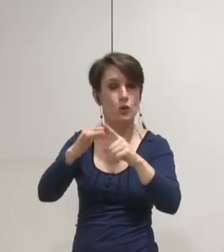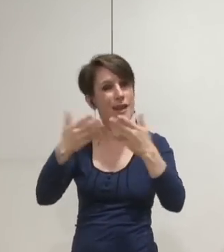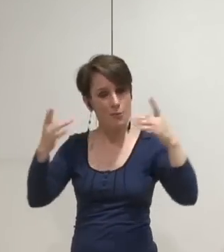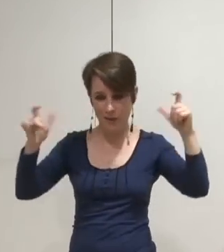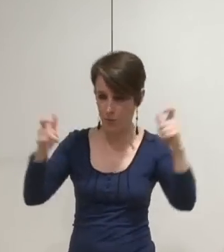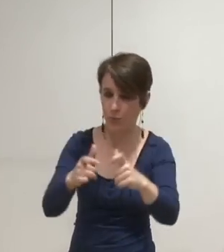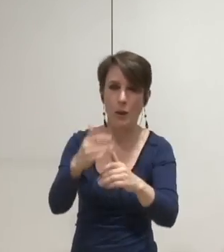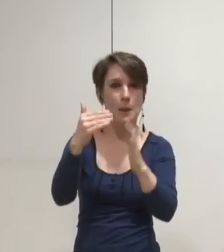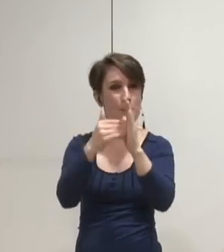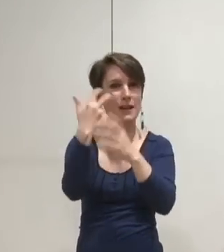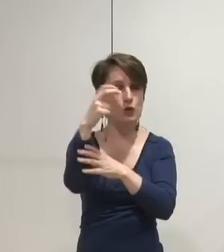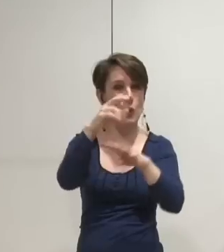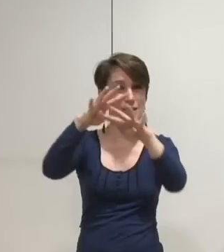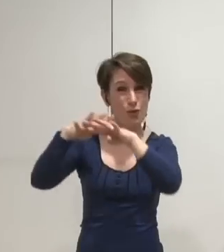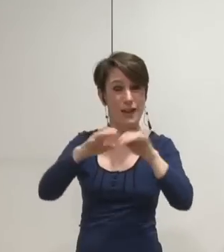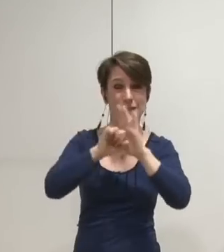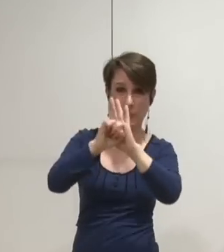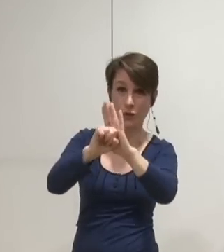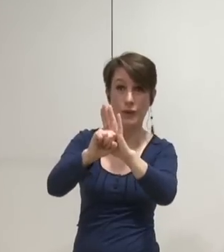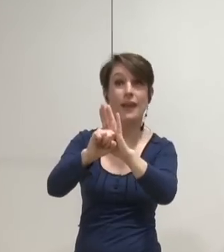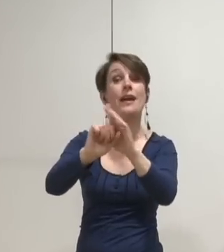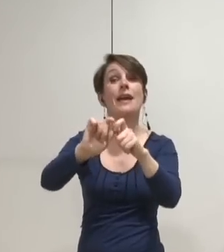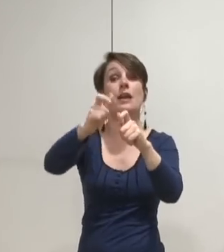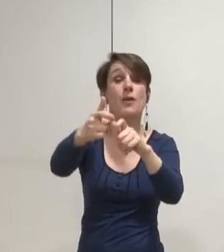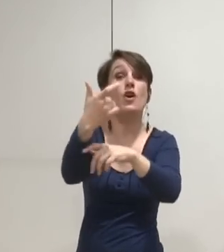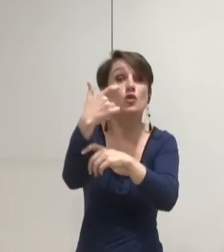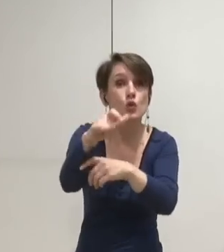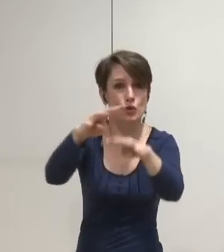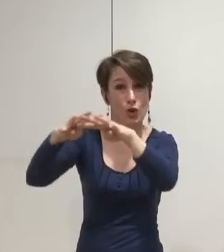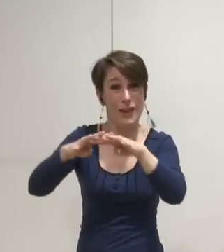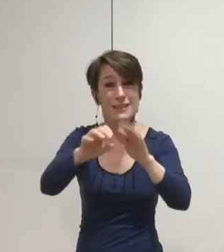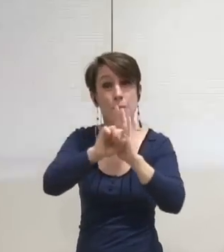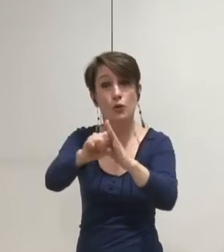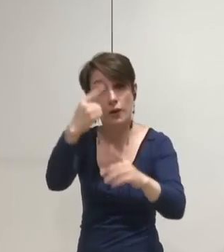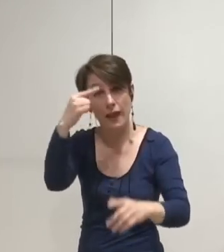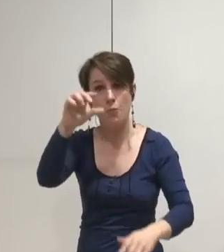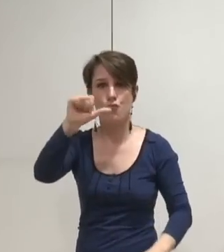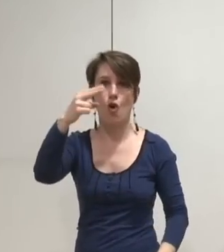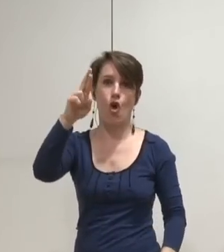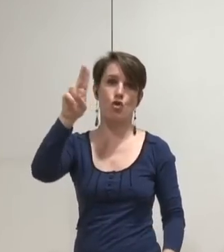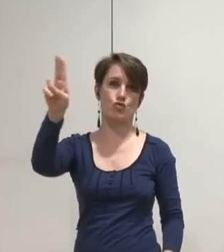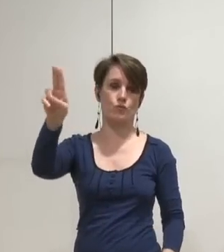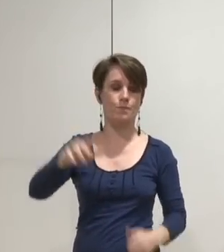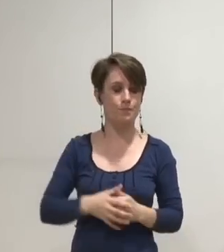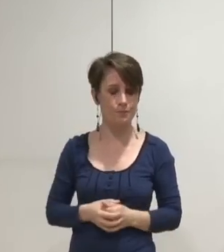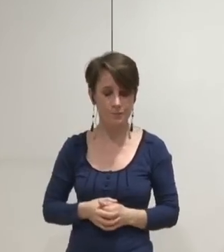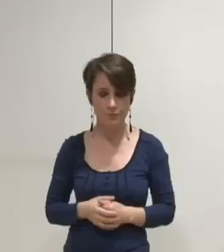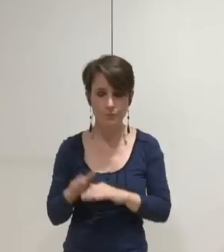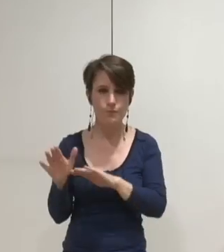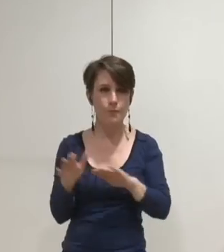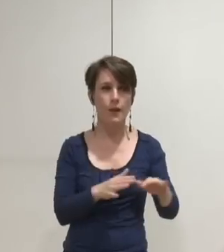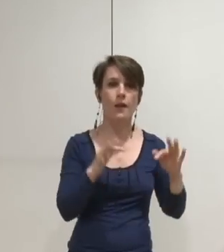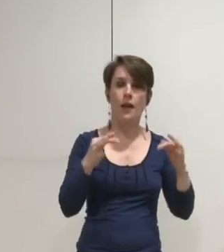maintenant donc 200 quartiers prioritaires en terme de pour l'enrue en ce qui concerne de la géographie globale